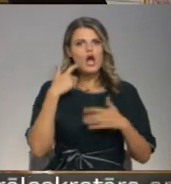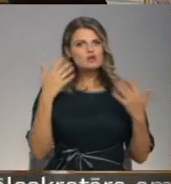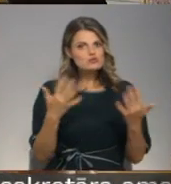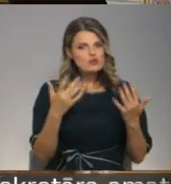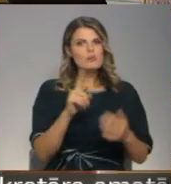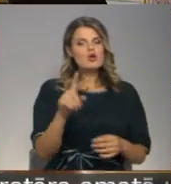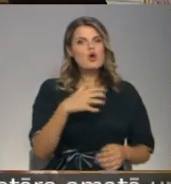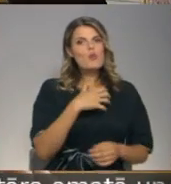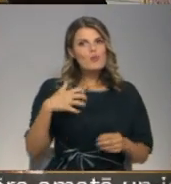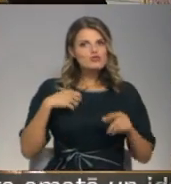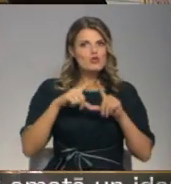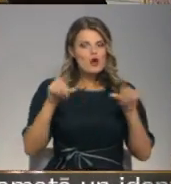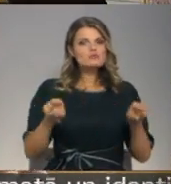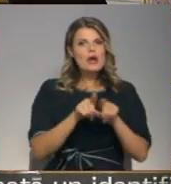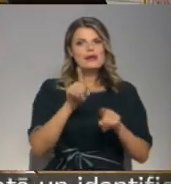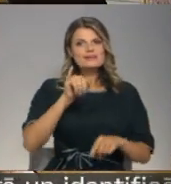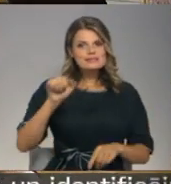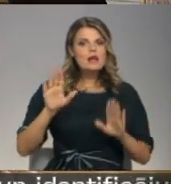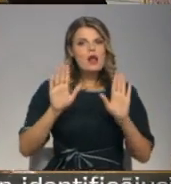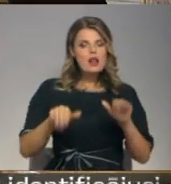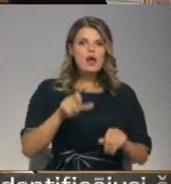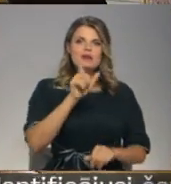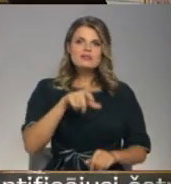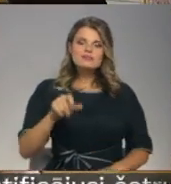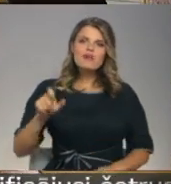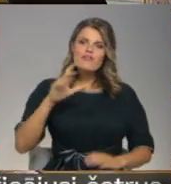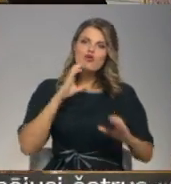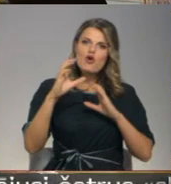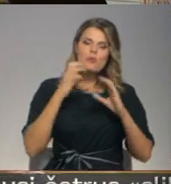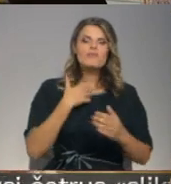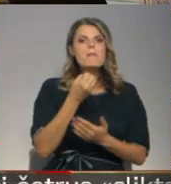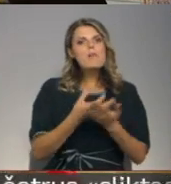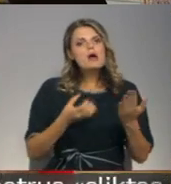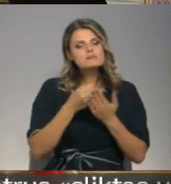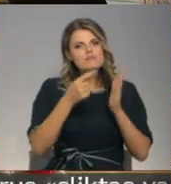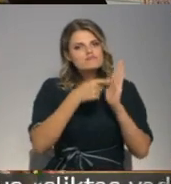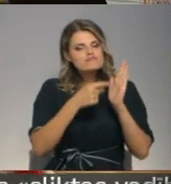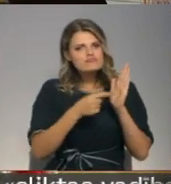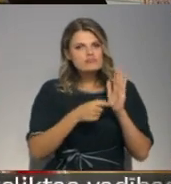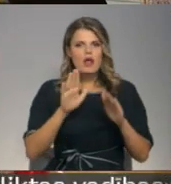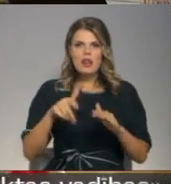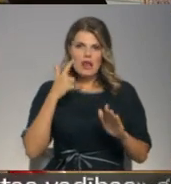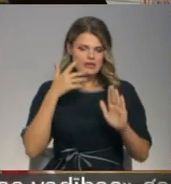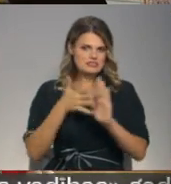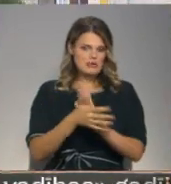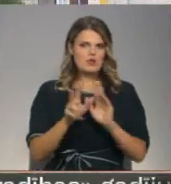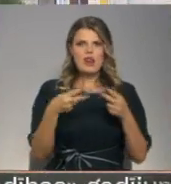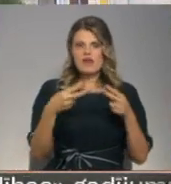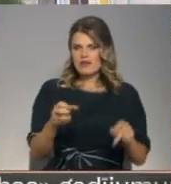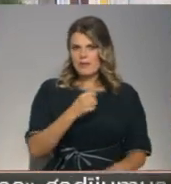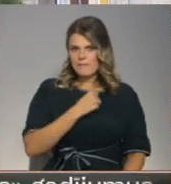pašvaldību iestādēm arī šiem SIJA visiem, lai ar cilvēkiem vairāk komunicēt, izskaidrotu. Lai viņi saprotu un lai nav